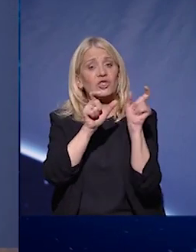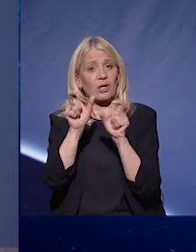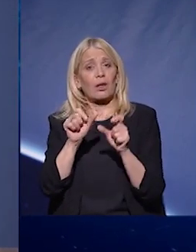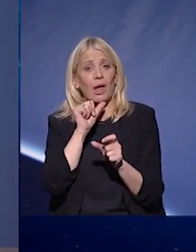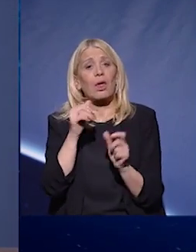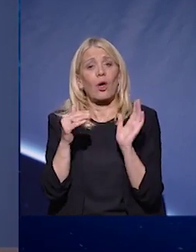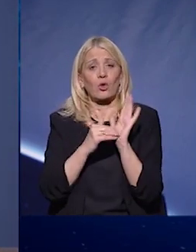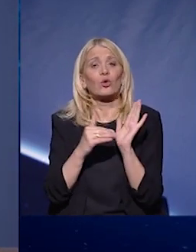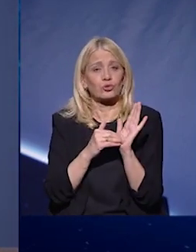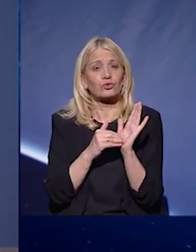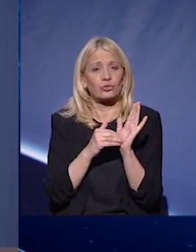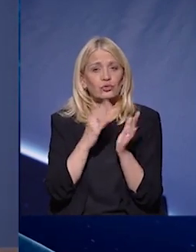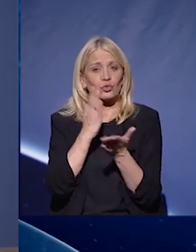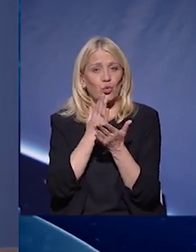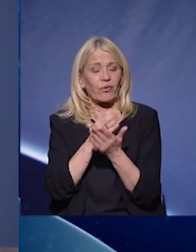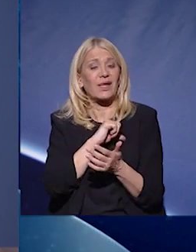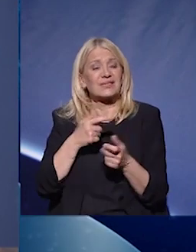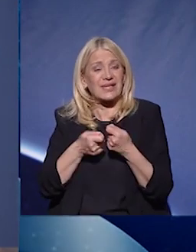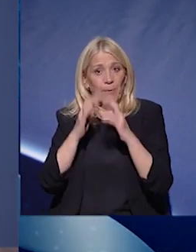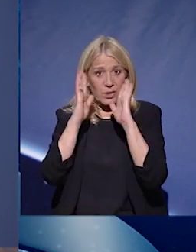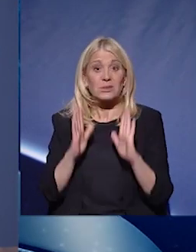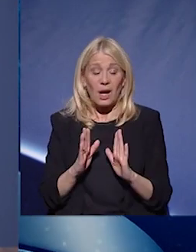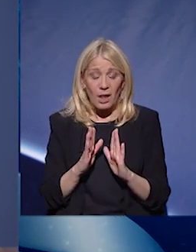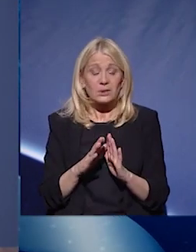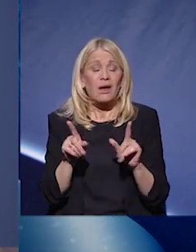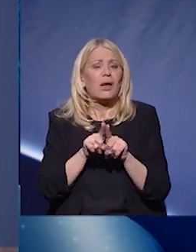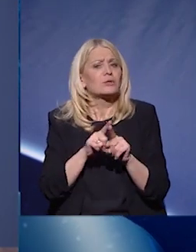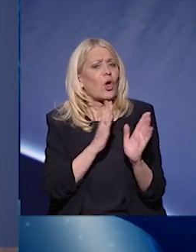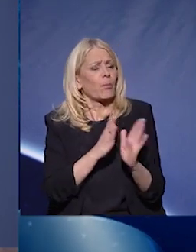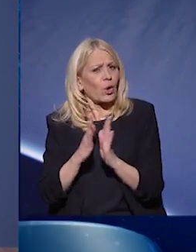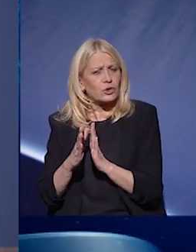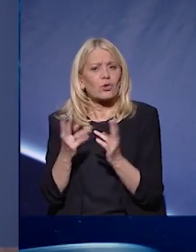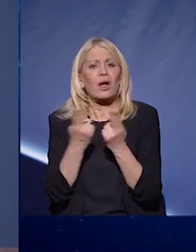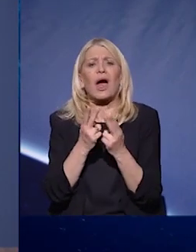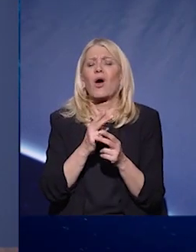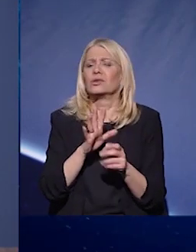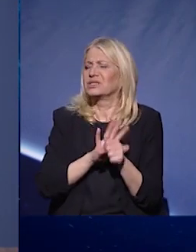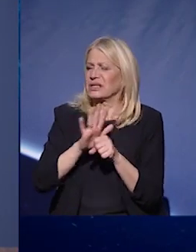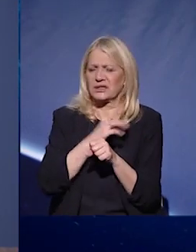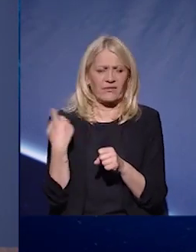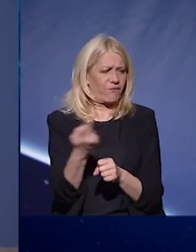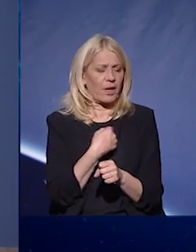još uvek u samoizolaciji. Ista je procedura kao za sve nas.